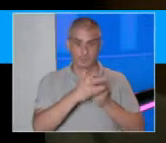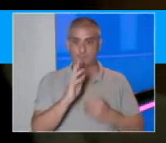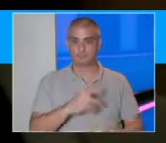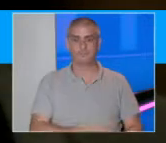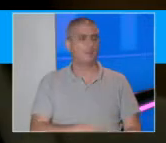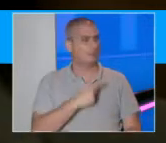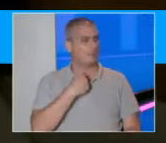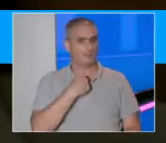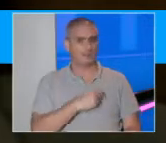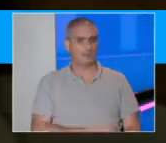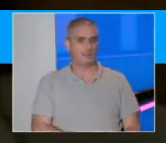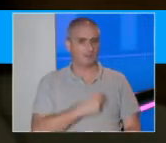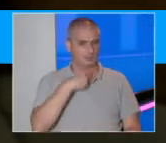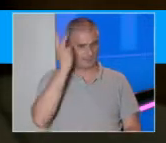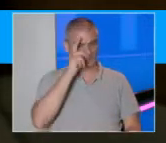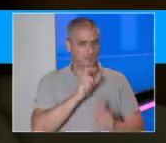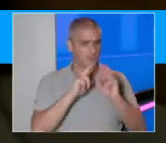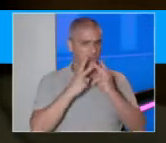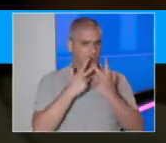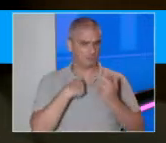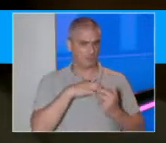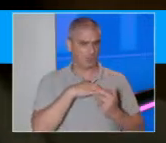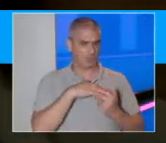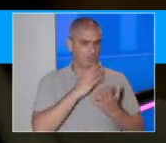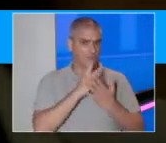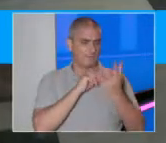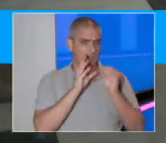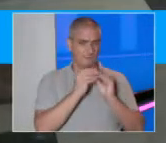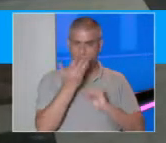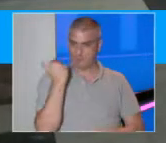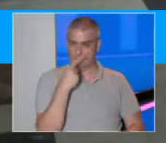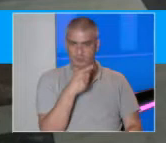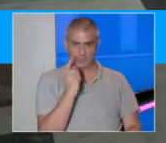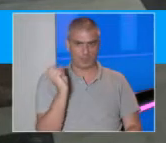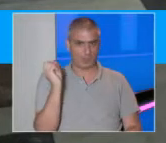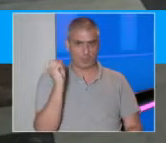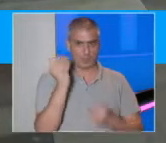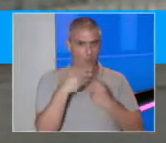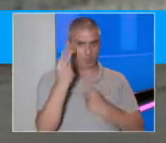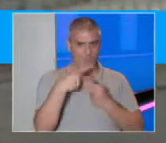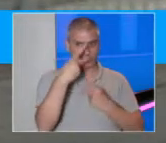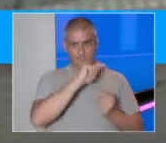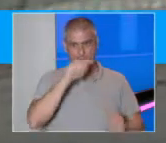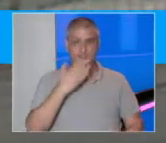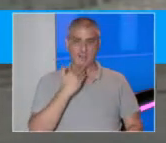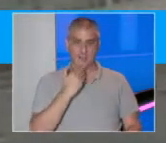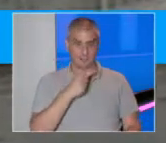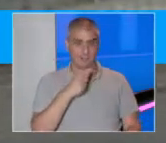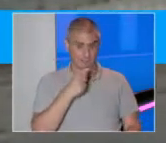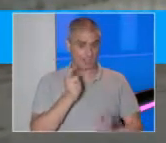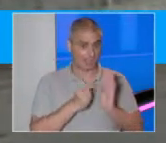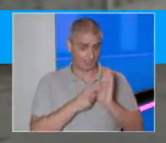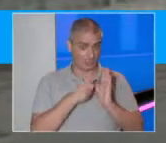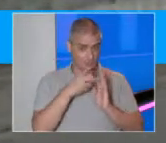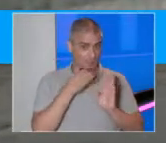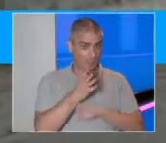דרור, הבנתי מאנשי הצוות שלנו כאן ששוחחו איתך לפני כן, שאתה מגיע בעוד יומיים לישראל. זה ידרוש